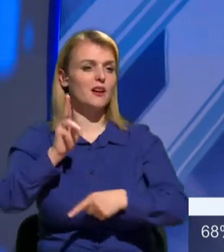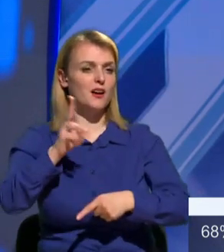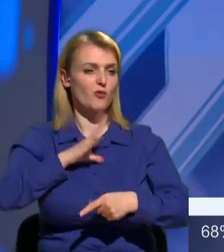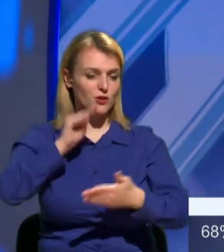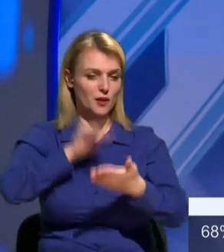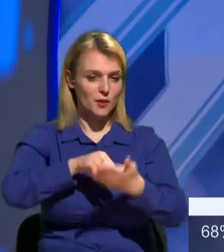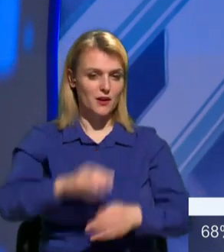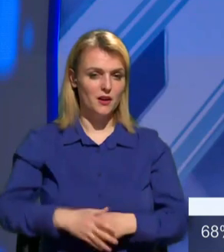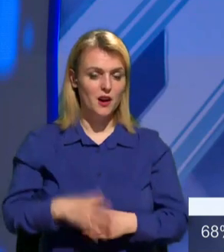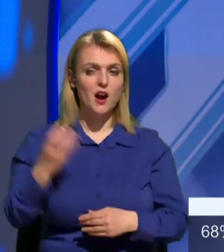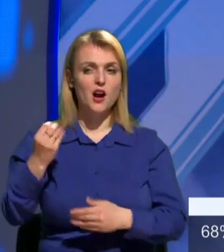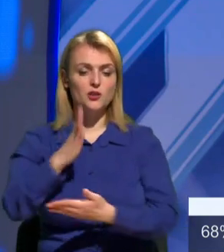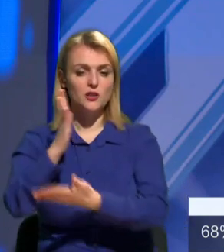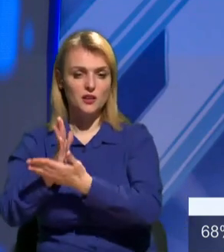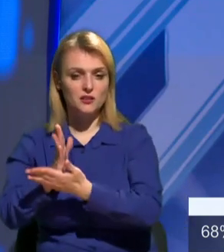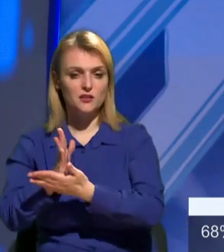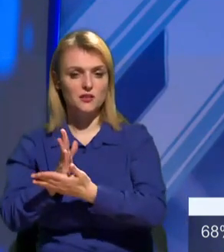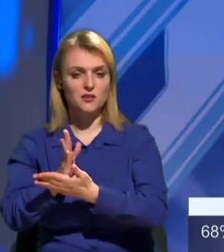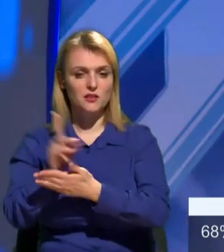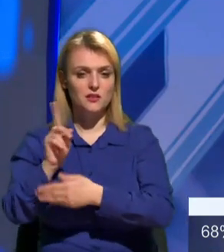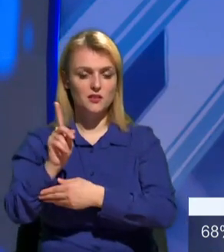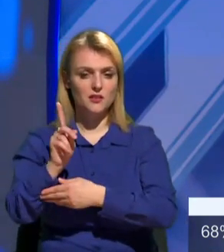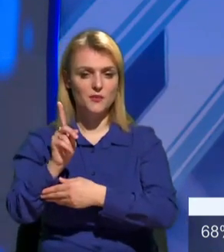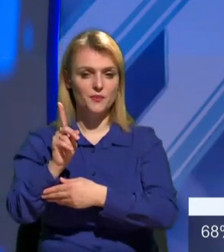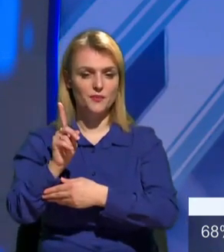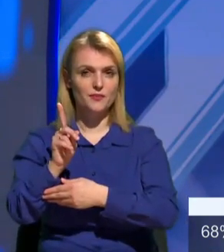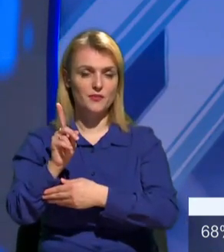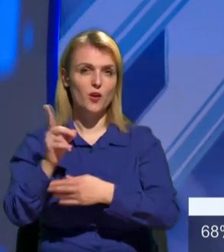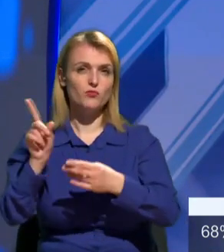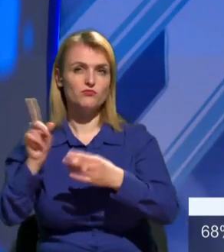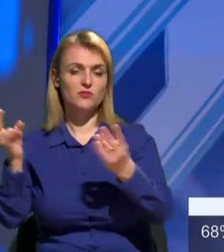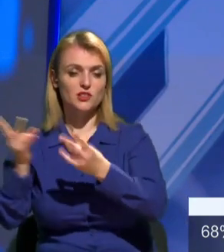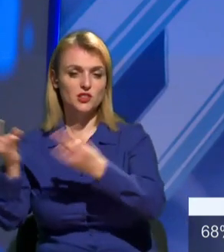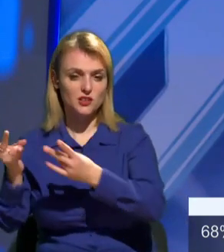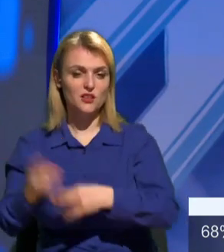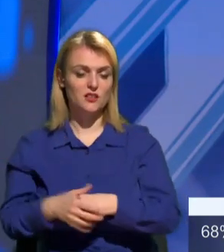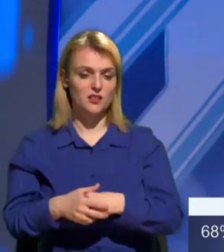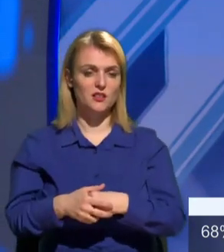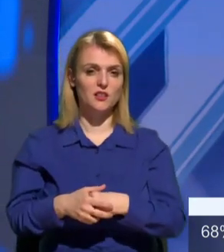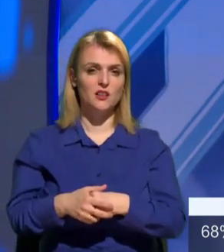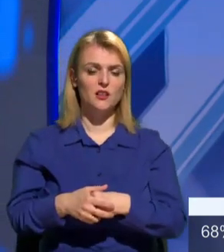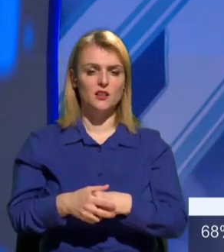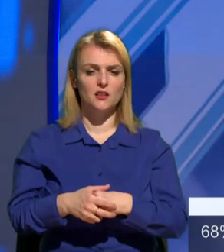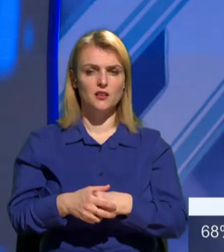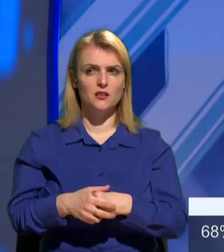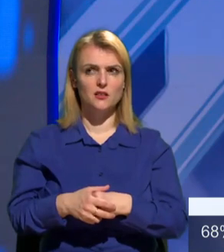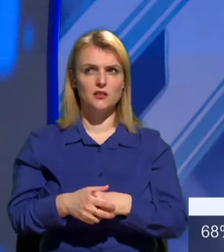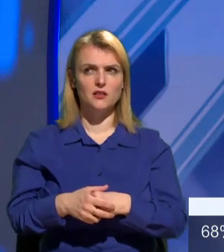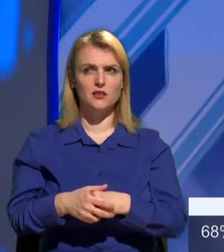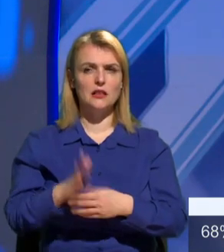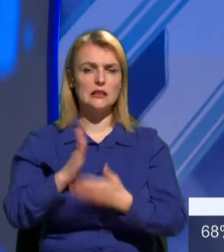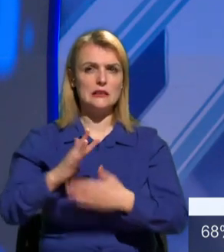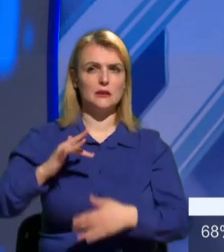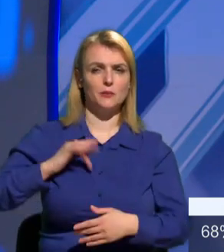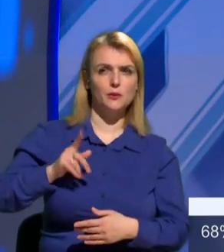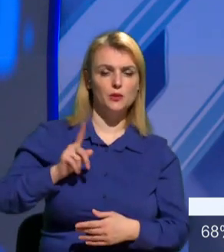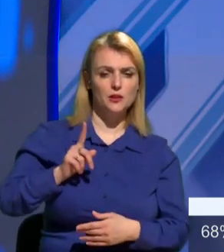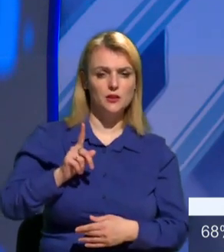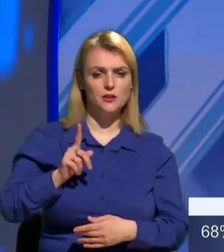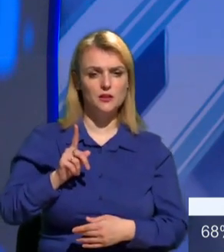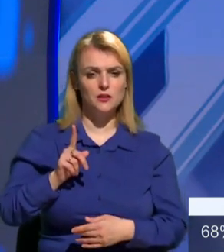Totodată există o anumită necesitate în cooperare internațională, există presupuneri